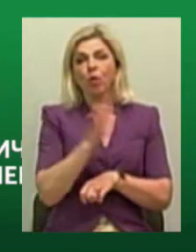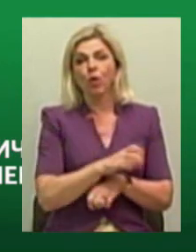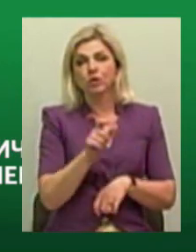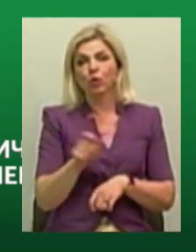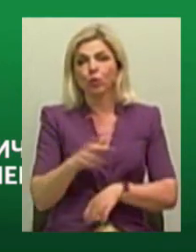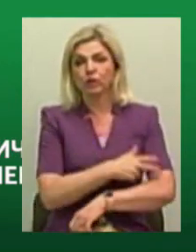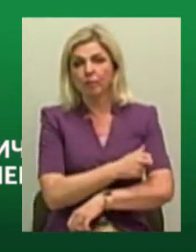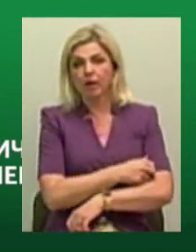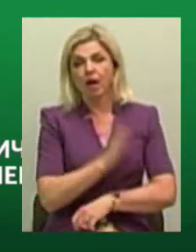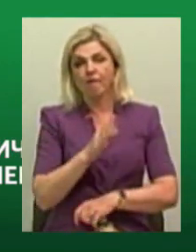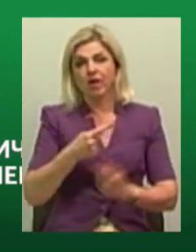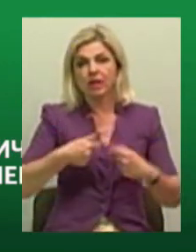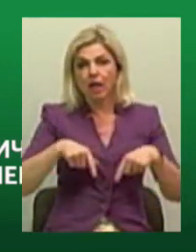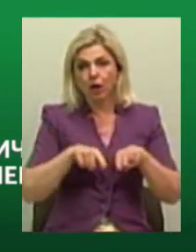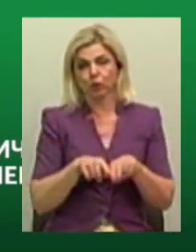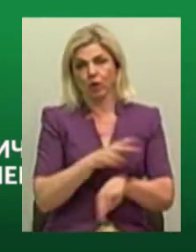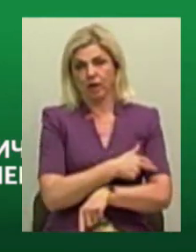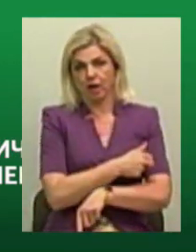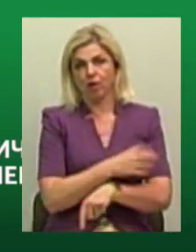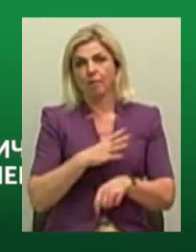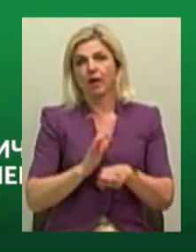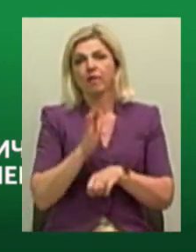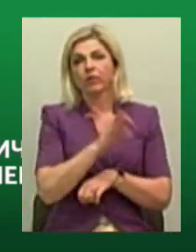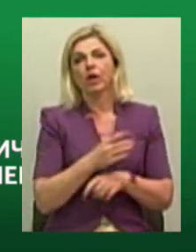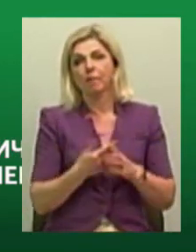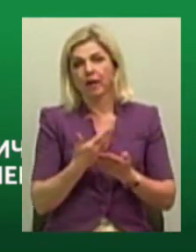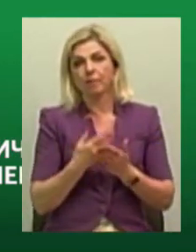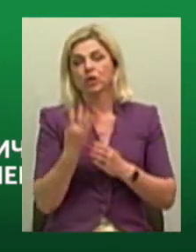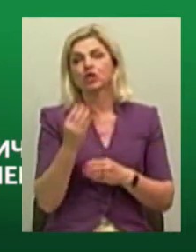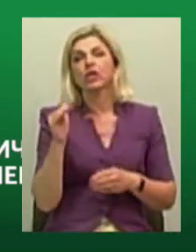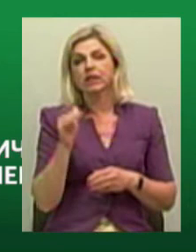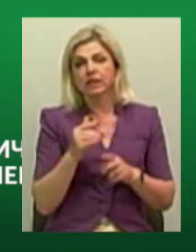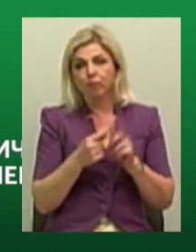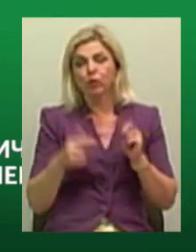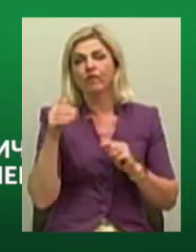в межах лікарні. Було евакуйовано близько 4,5 тисяч хворих,